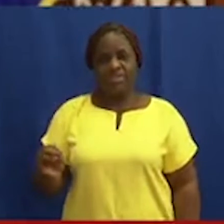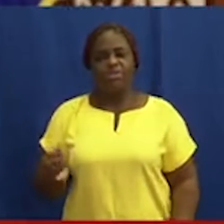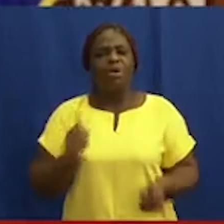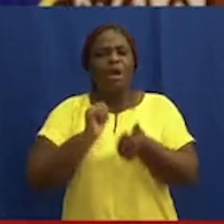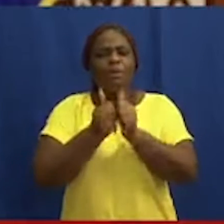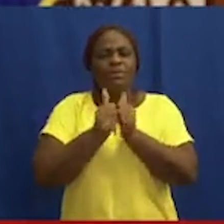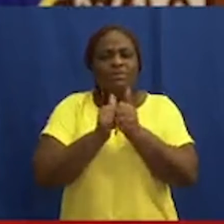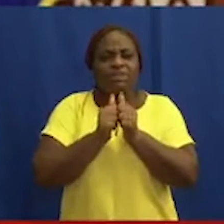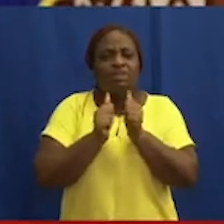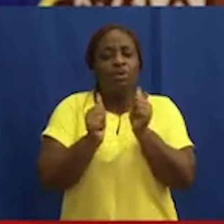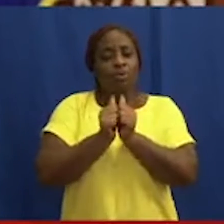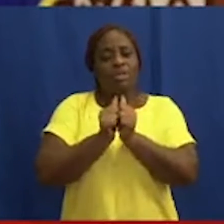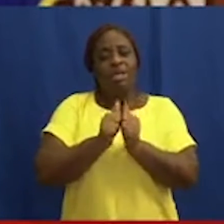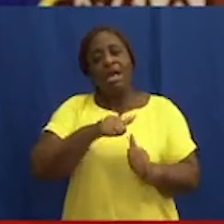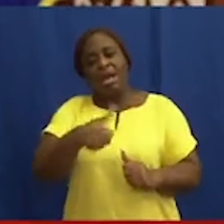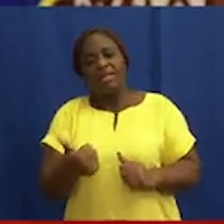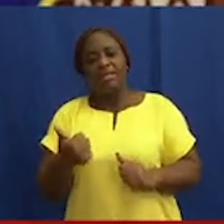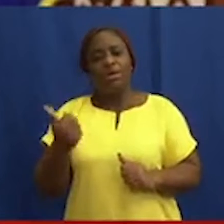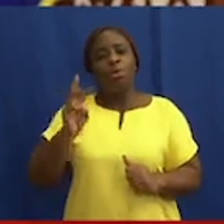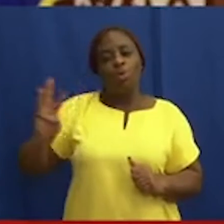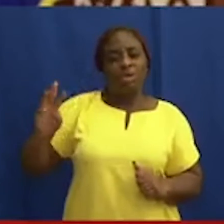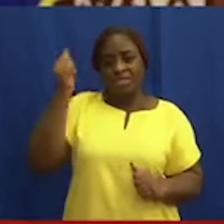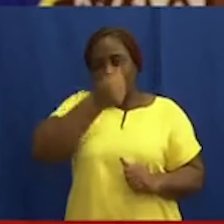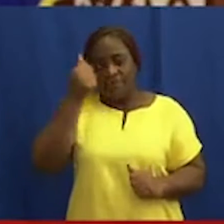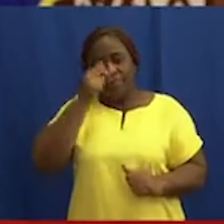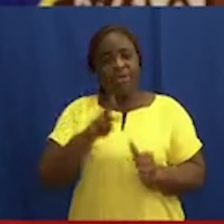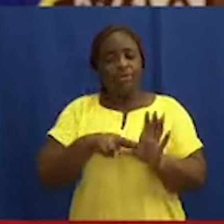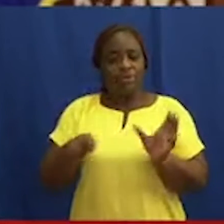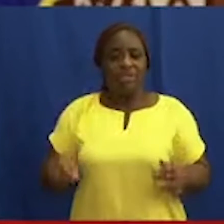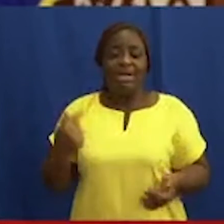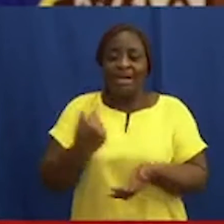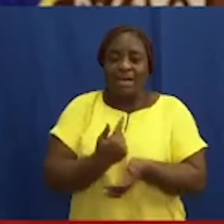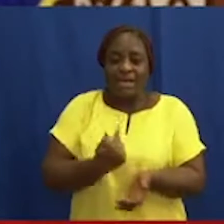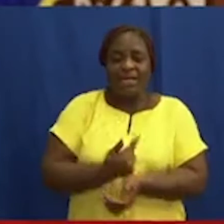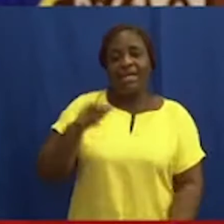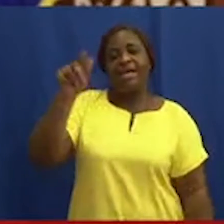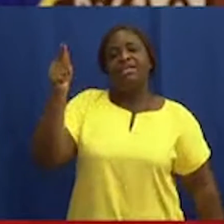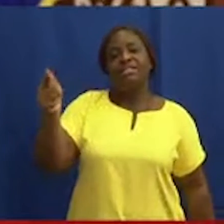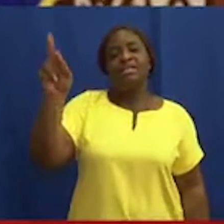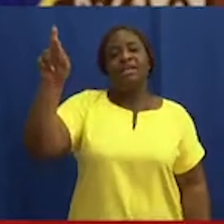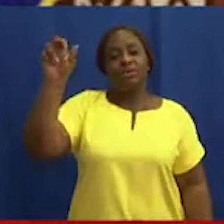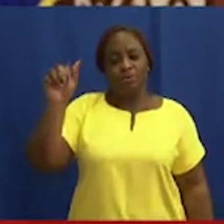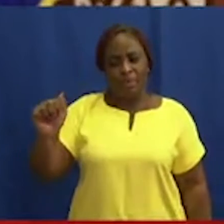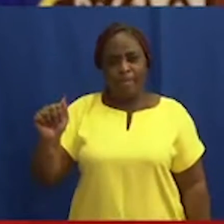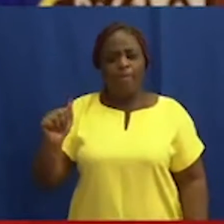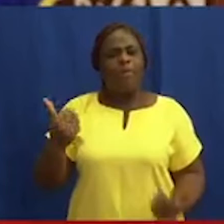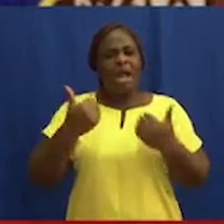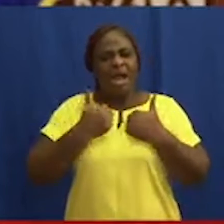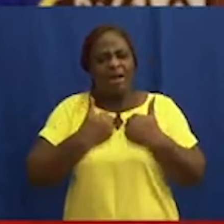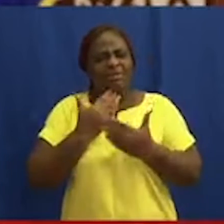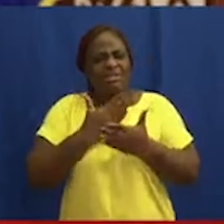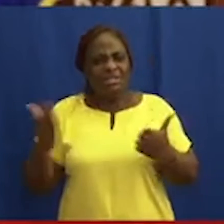ta wannan huska musamman wajen saka kudi a huskan gwamnati ta rika tallafawa na ganin cewa